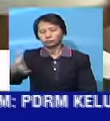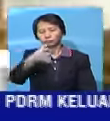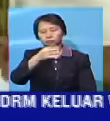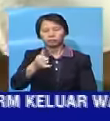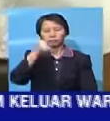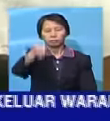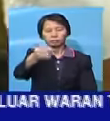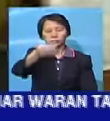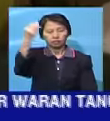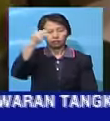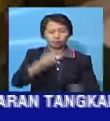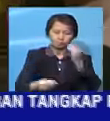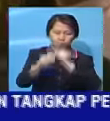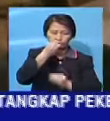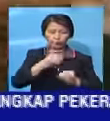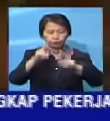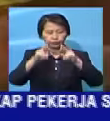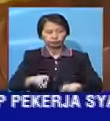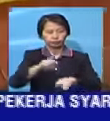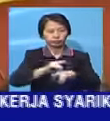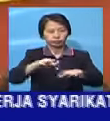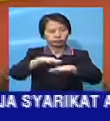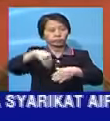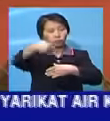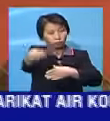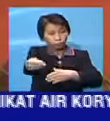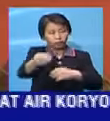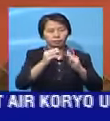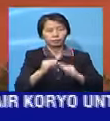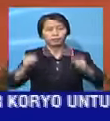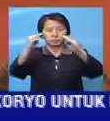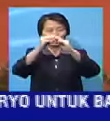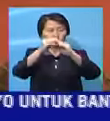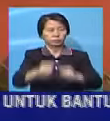menghadiri Majlis santapan rakyat di perkarangan masjid